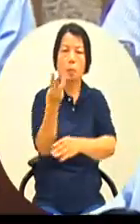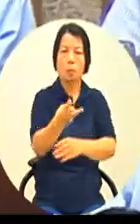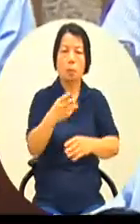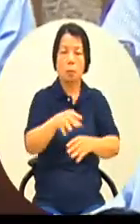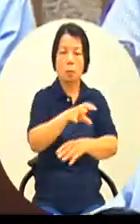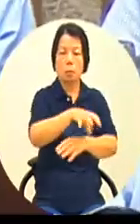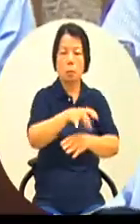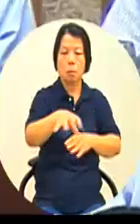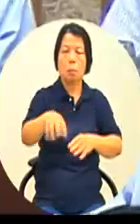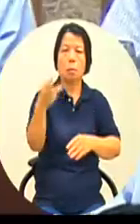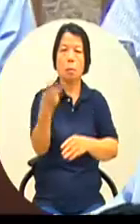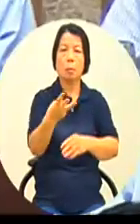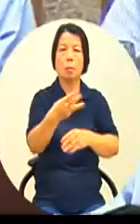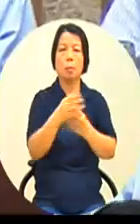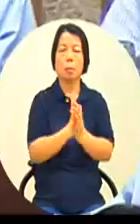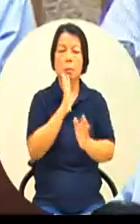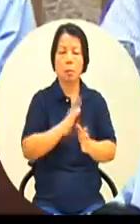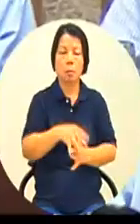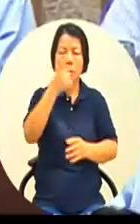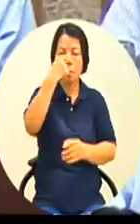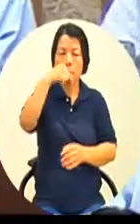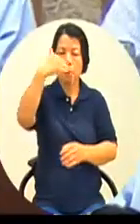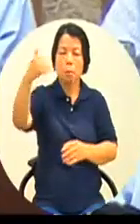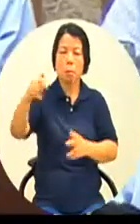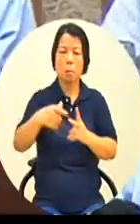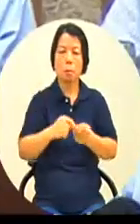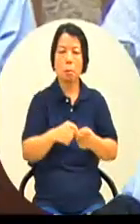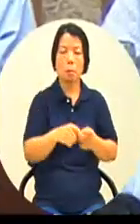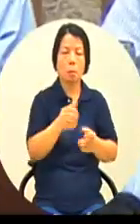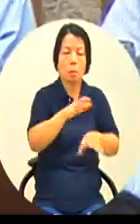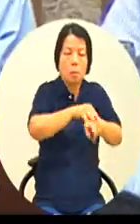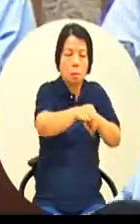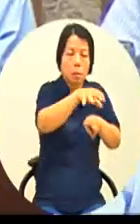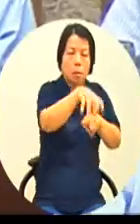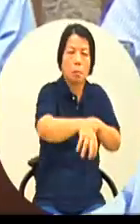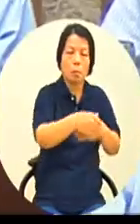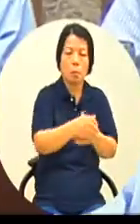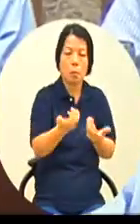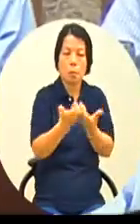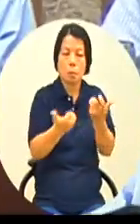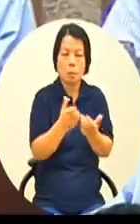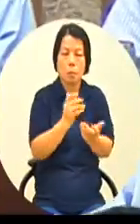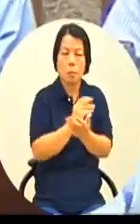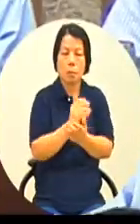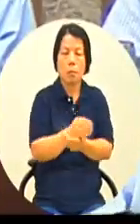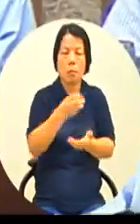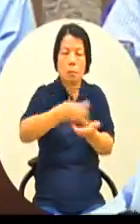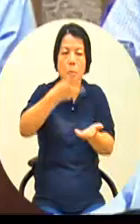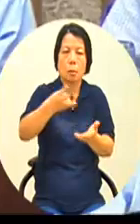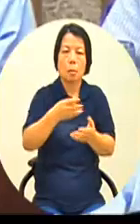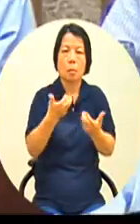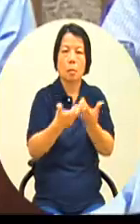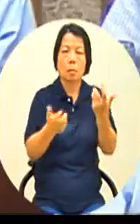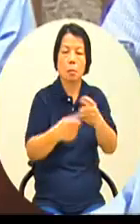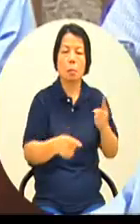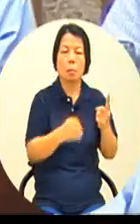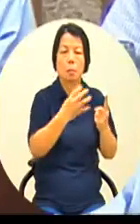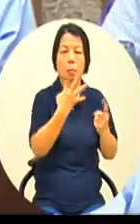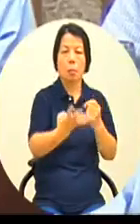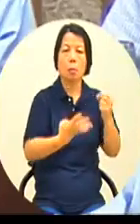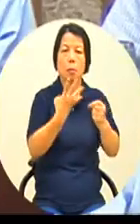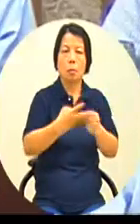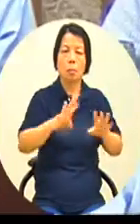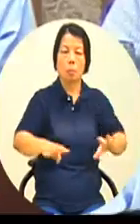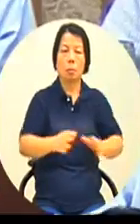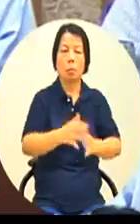啊，剩的就是一个迄个凤山这边。啊，甲高铁站遮吼，啊，咱分三个去甲完工。第一个就是114年的时阵吼，咱的